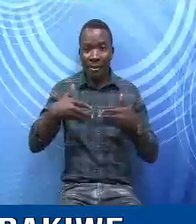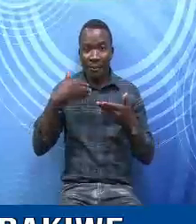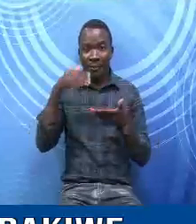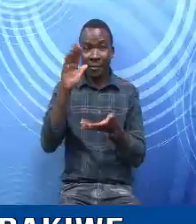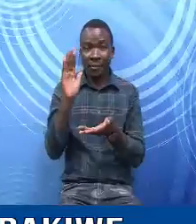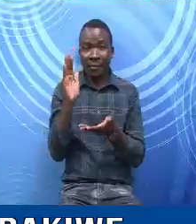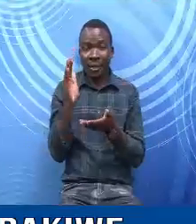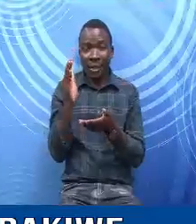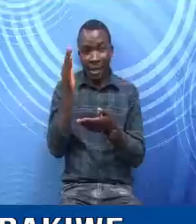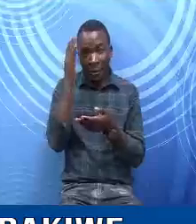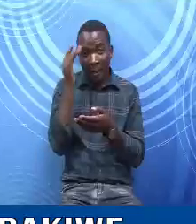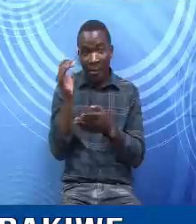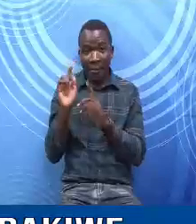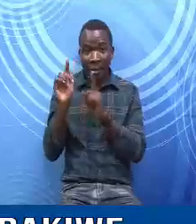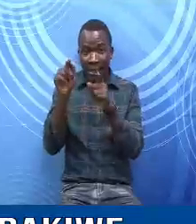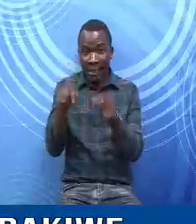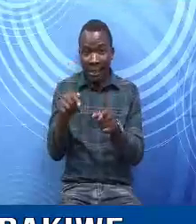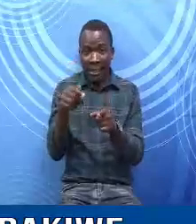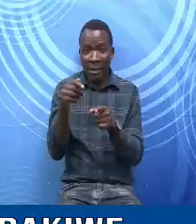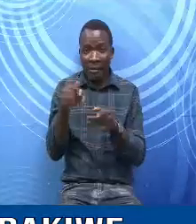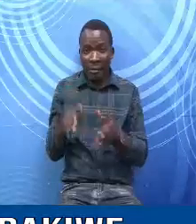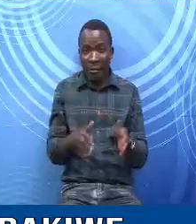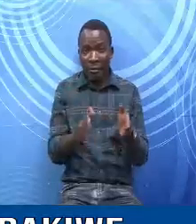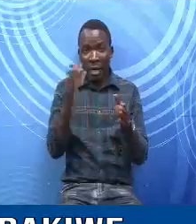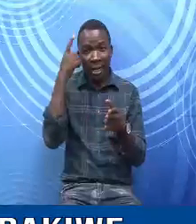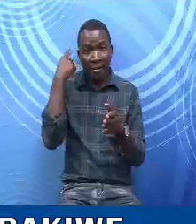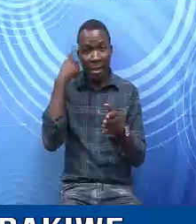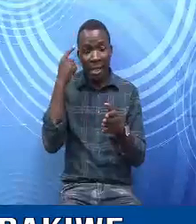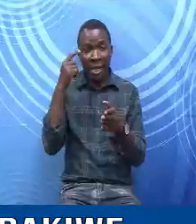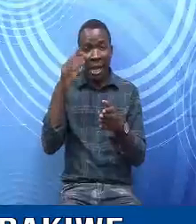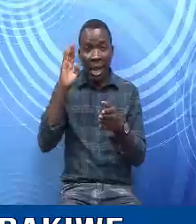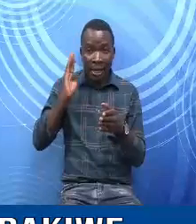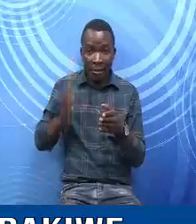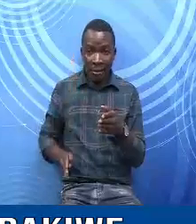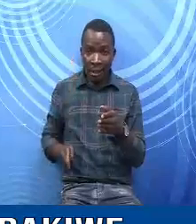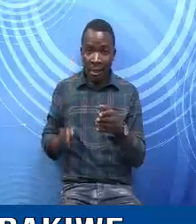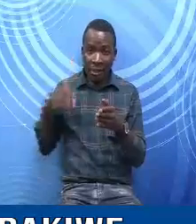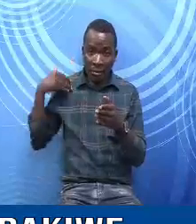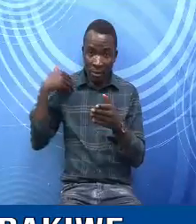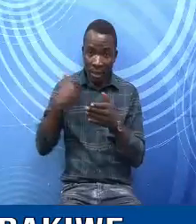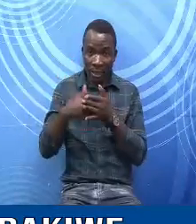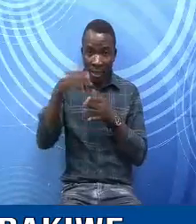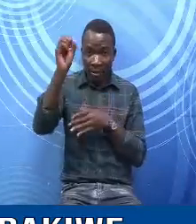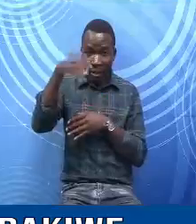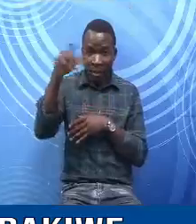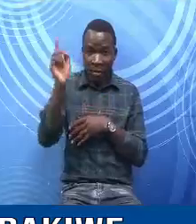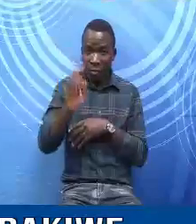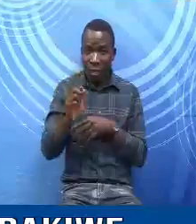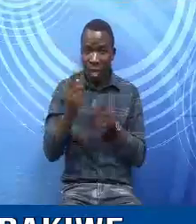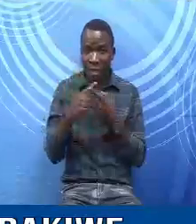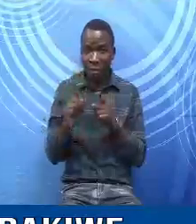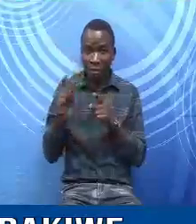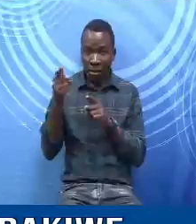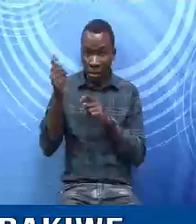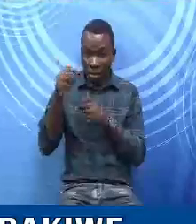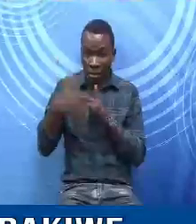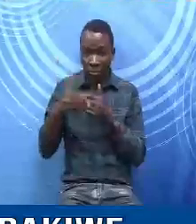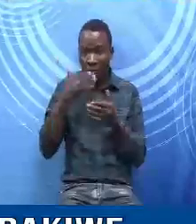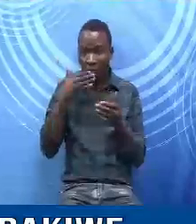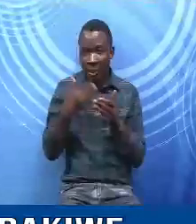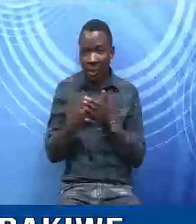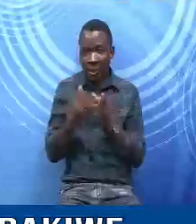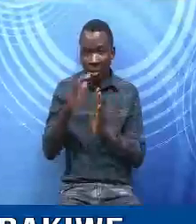mperuka kujya muri kaburimbo ari Butare sindagera muri Kigali ariko kuba uje hafi ni byiza si uyu muhanda gusa kandi